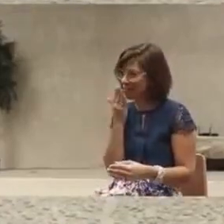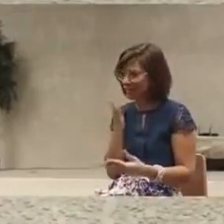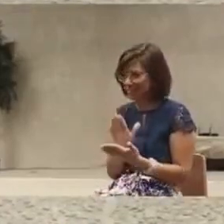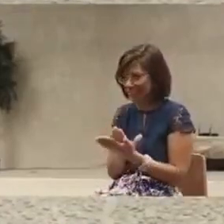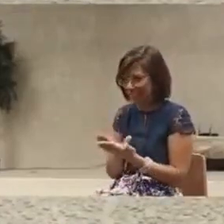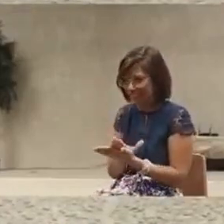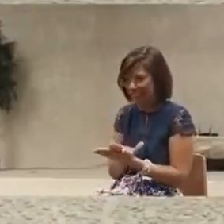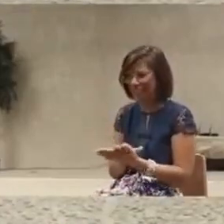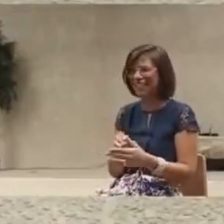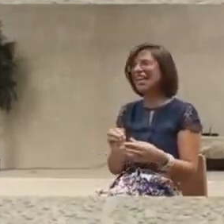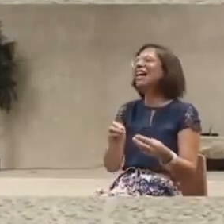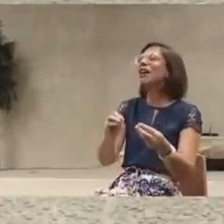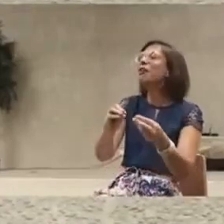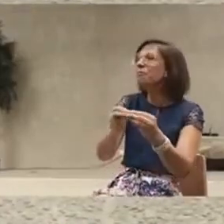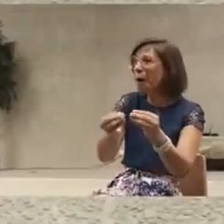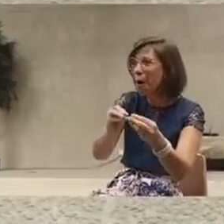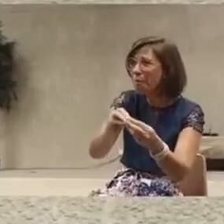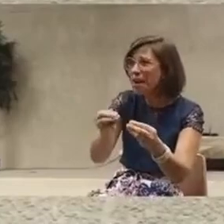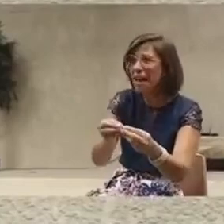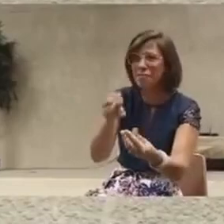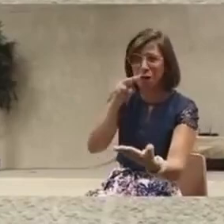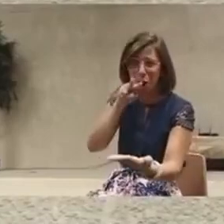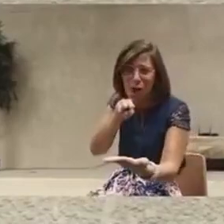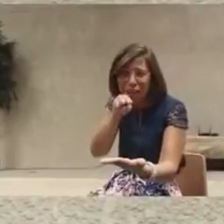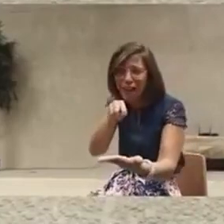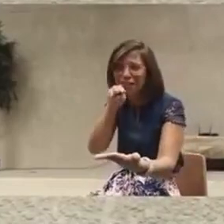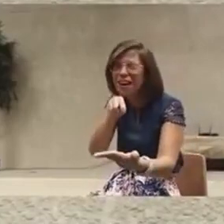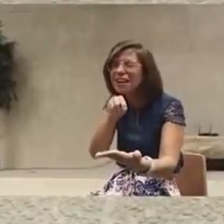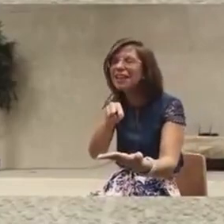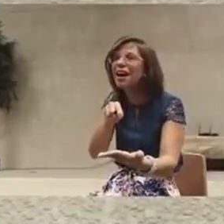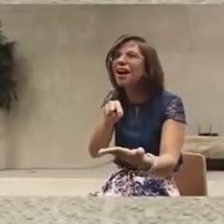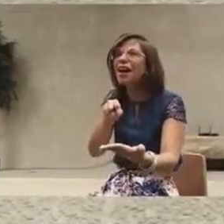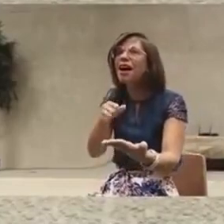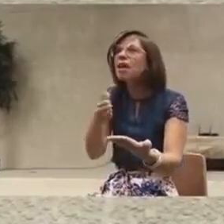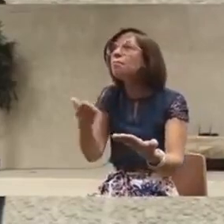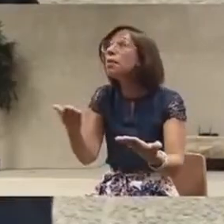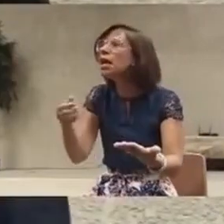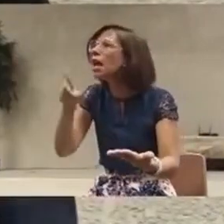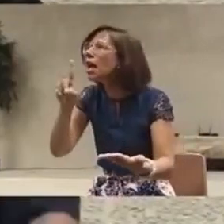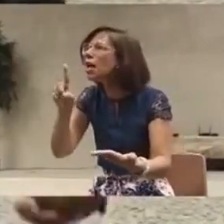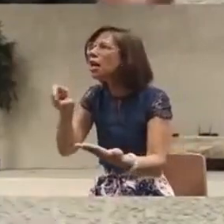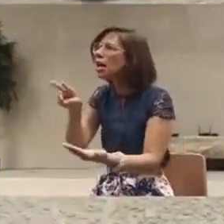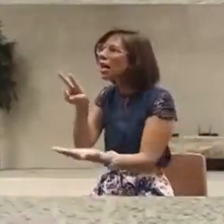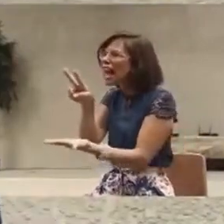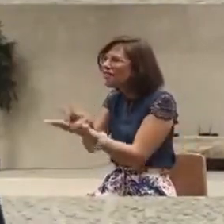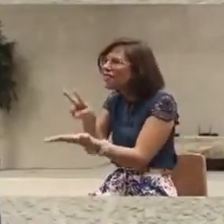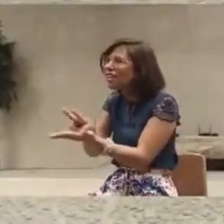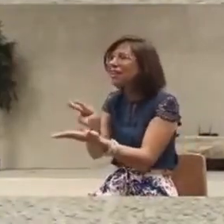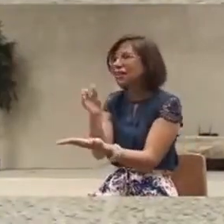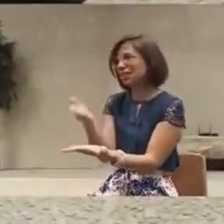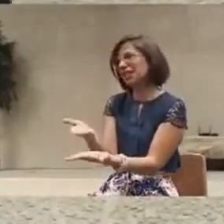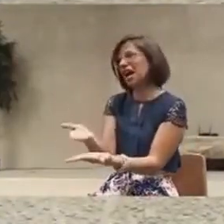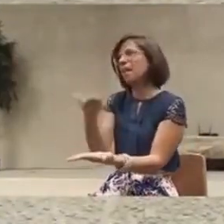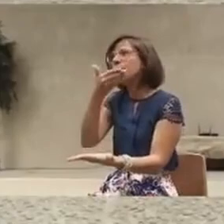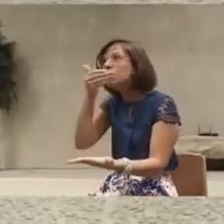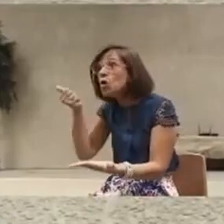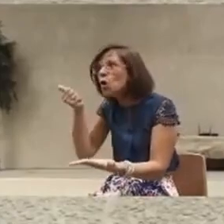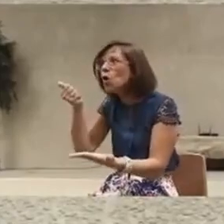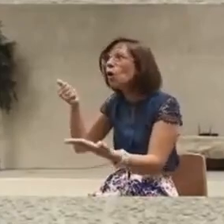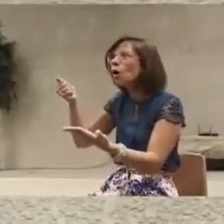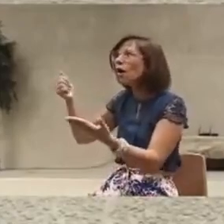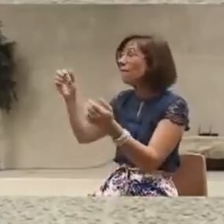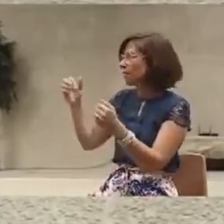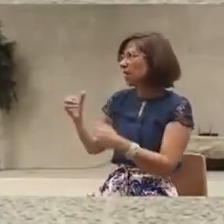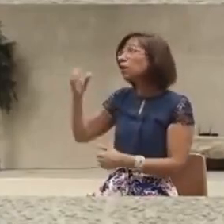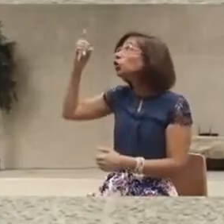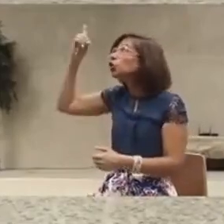Mais j'aimerais te dire que la réalité, elle est bien meilleure. Élie, un homme de Dieu